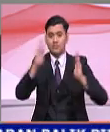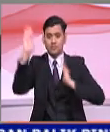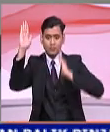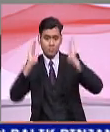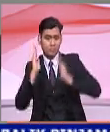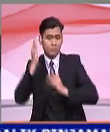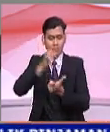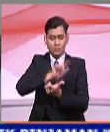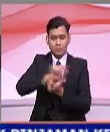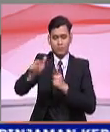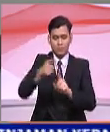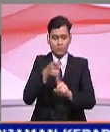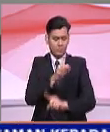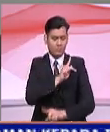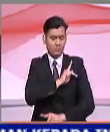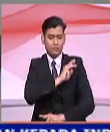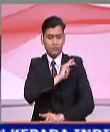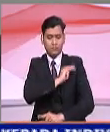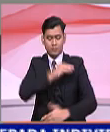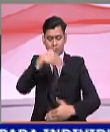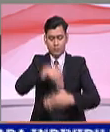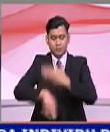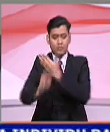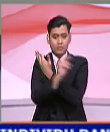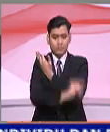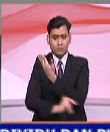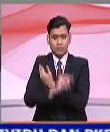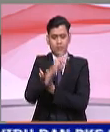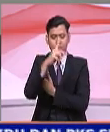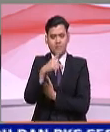kebenaran daripada Kementerian Dalam Negeri hai hai